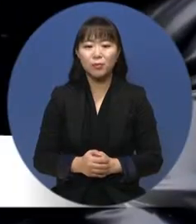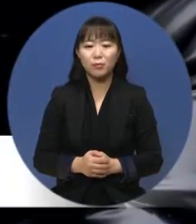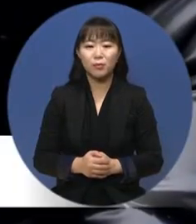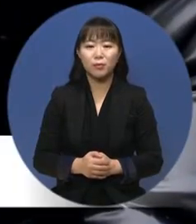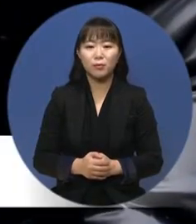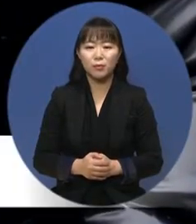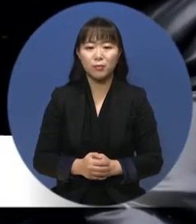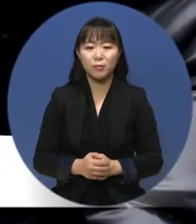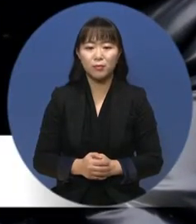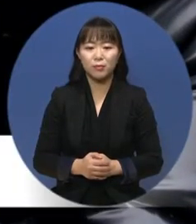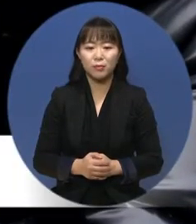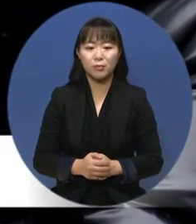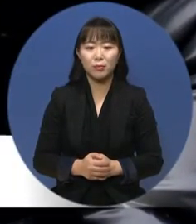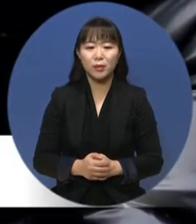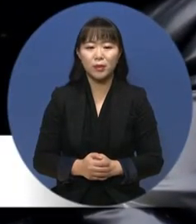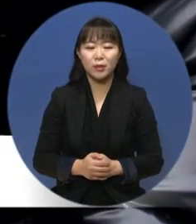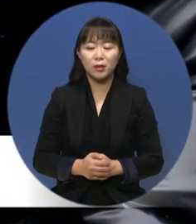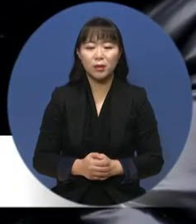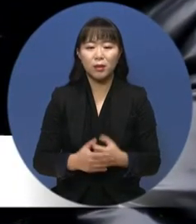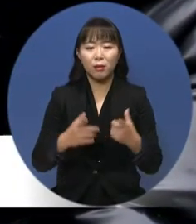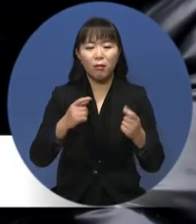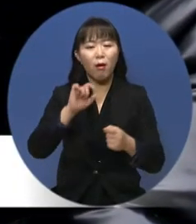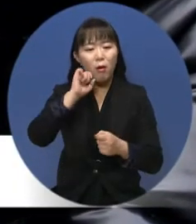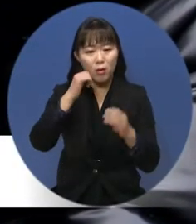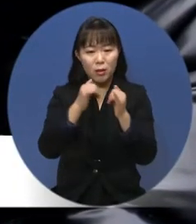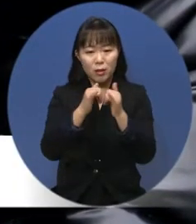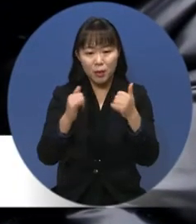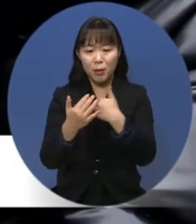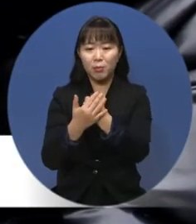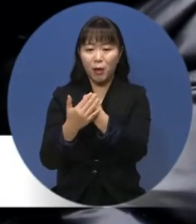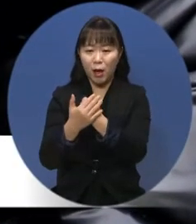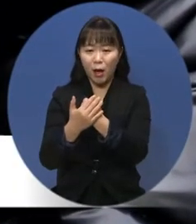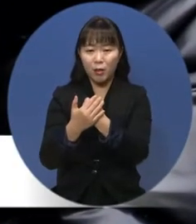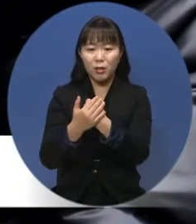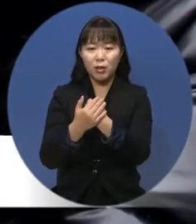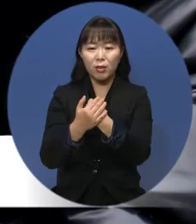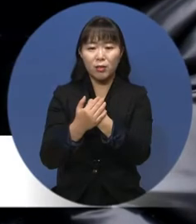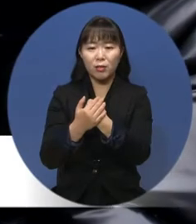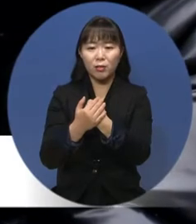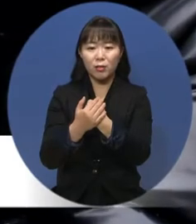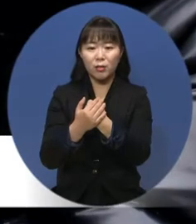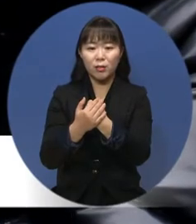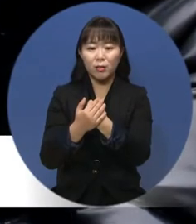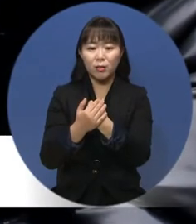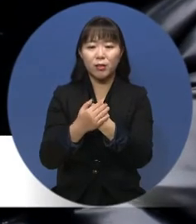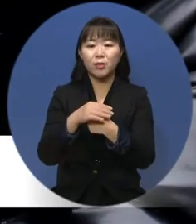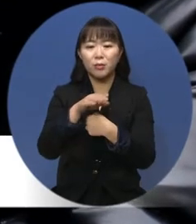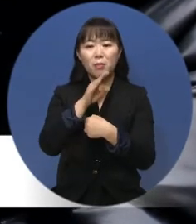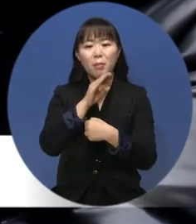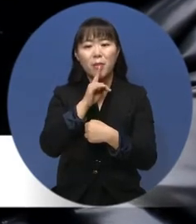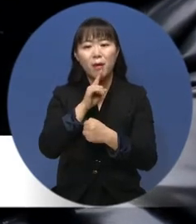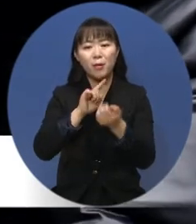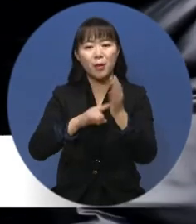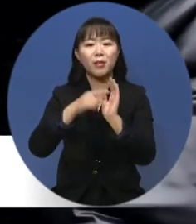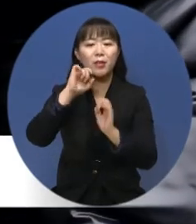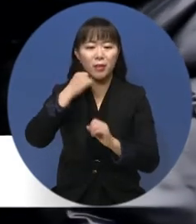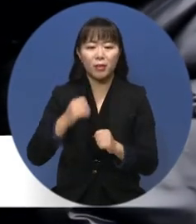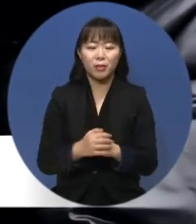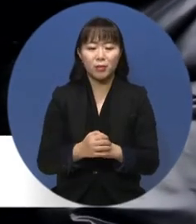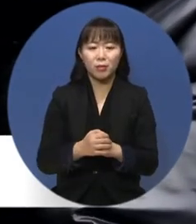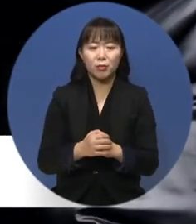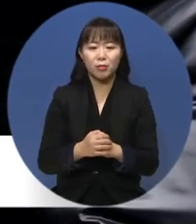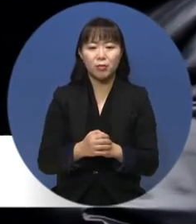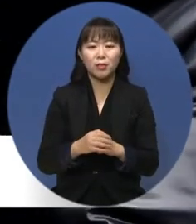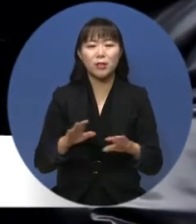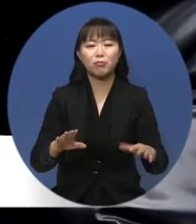으 개헌 삶을 보털 병행하여 참 말 수가 없습니다 예 그